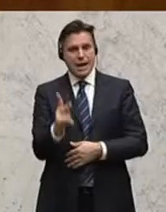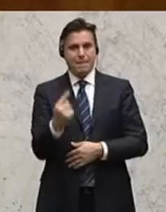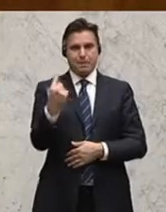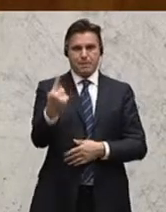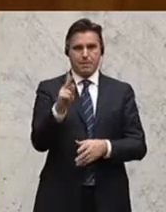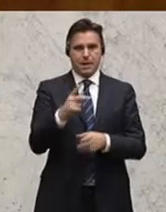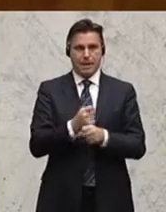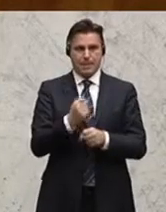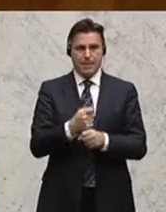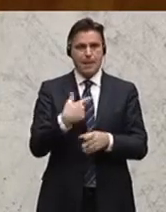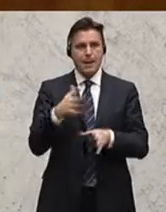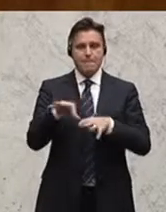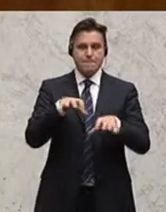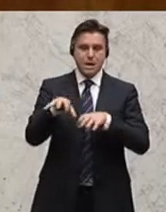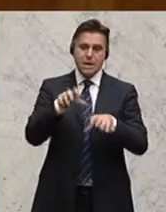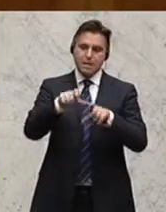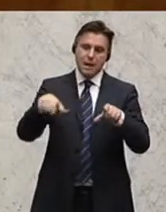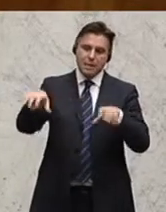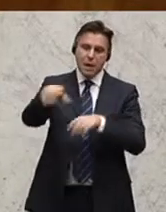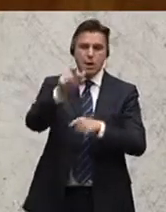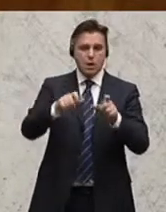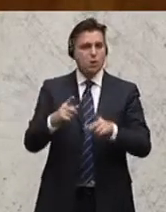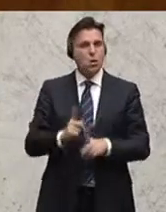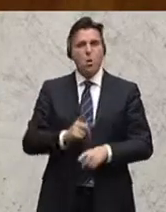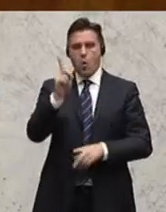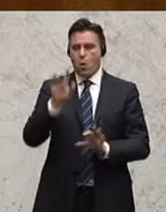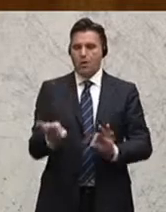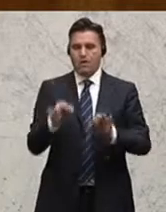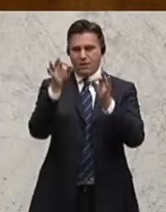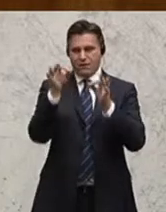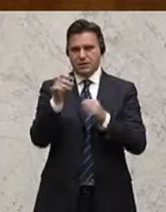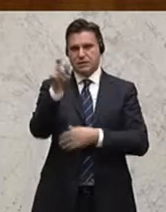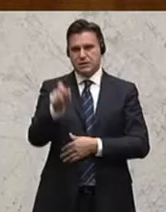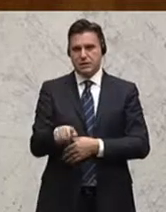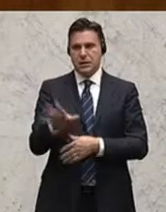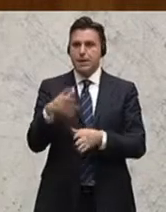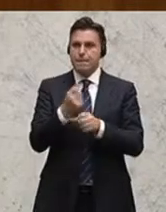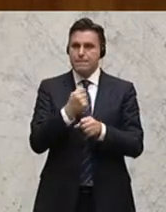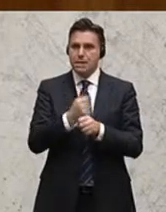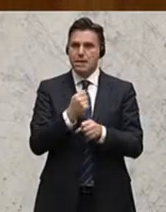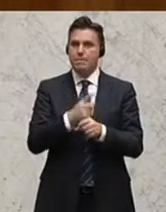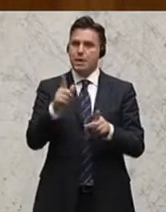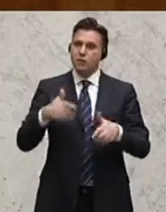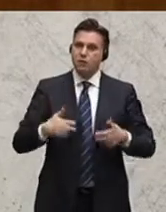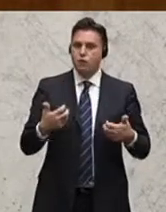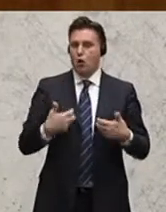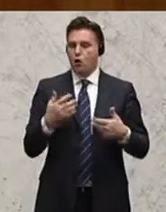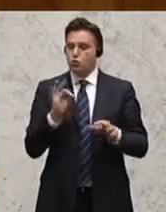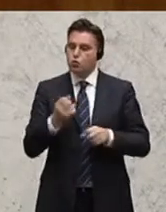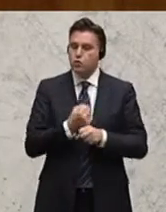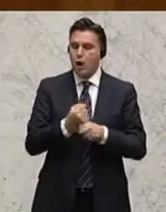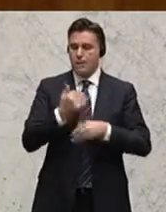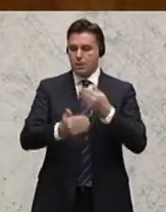umzusetzen. Wir haben Mitarbeiter, hochqualifizierte Mitarbeiter, Mitarbeiter, die ihre Arbeit mit Freude tun und